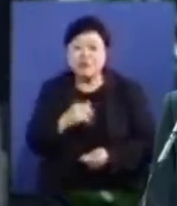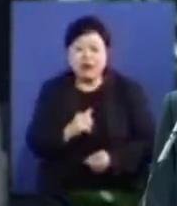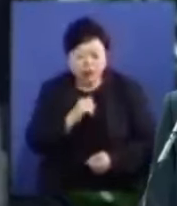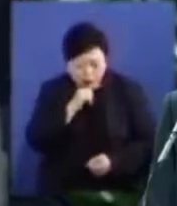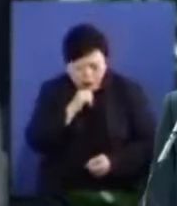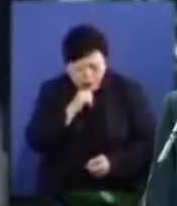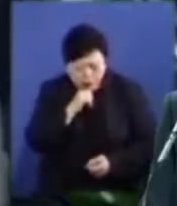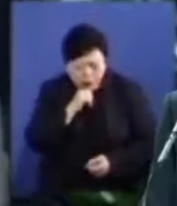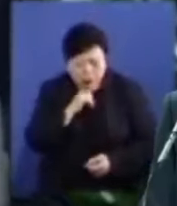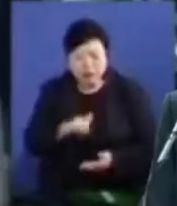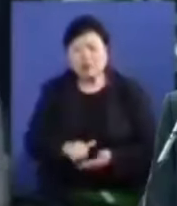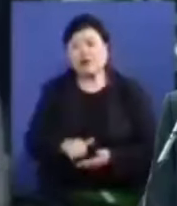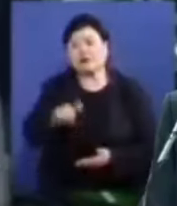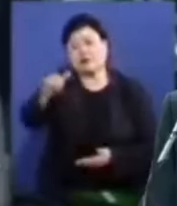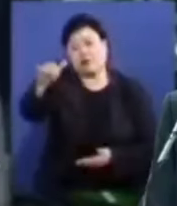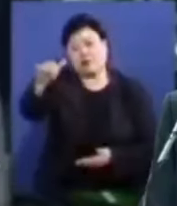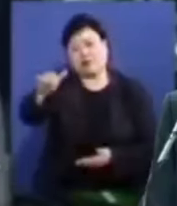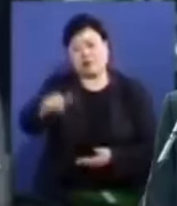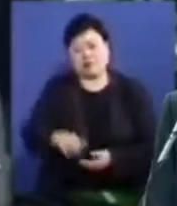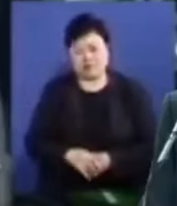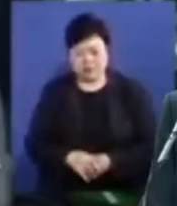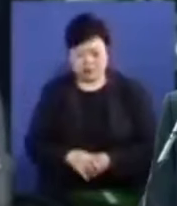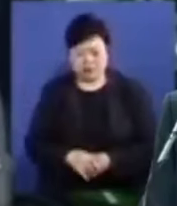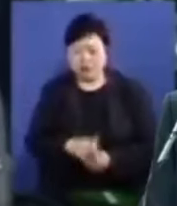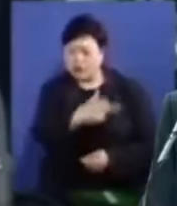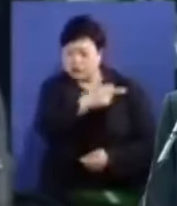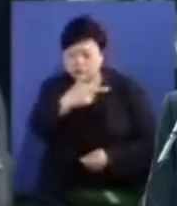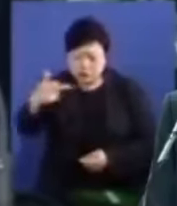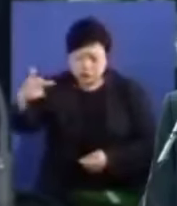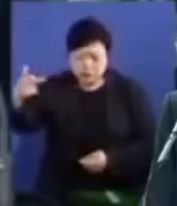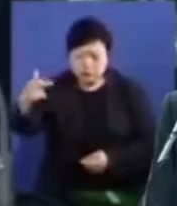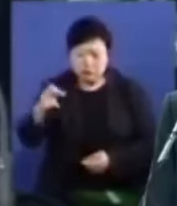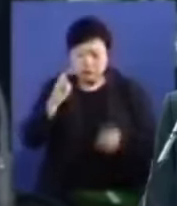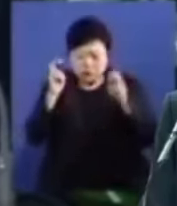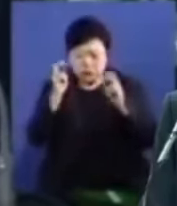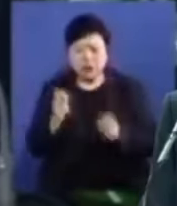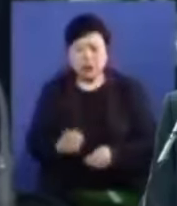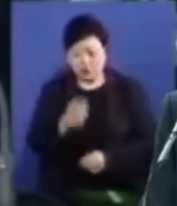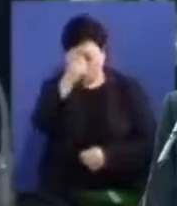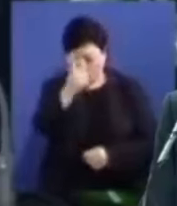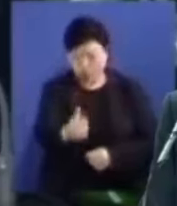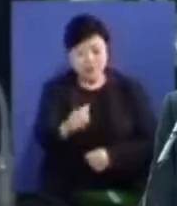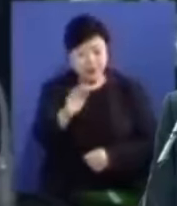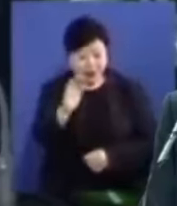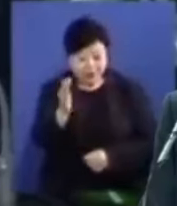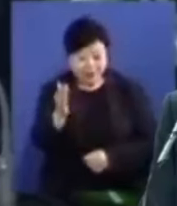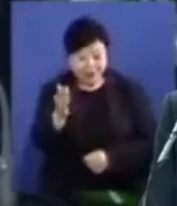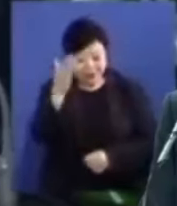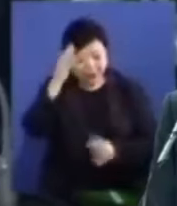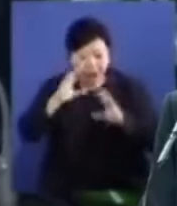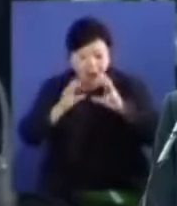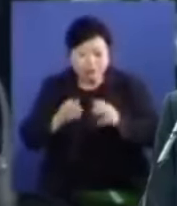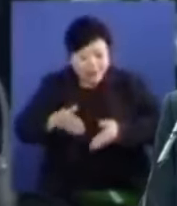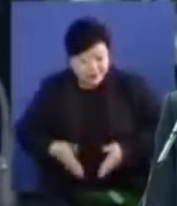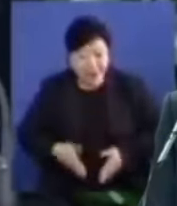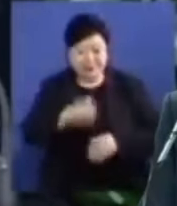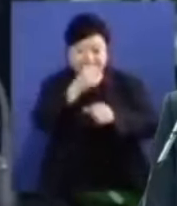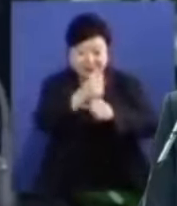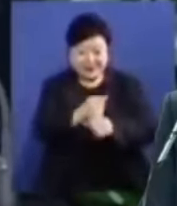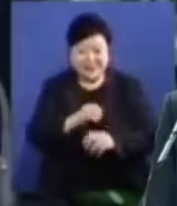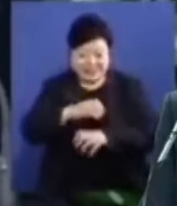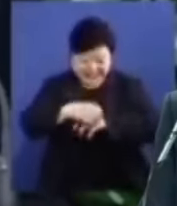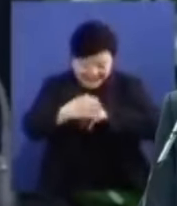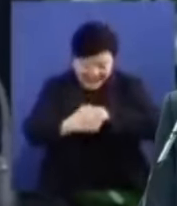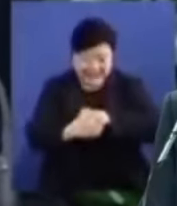무일푼으로 가서 큰 사업을 일으킨 한국이 나온